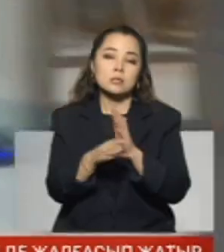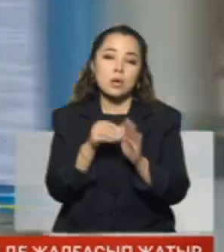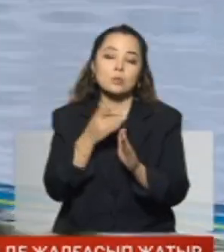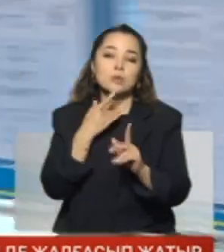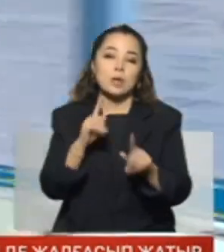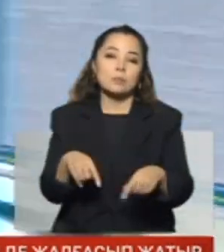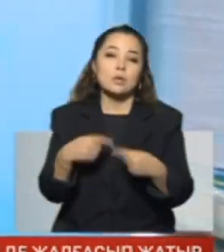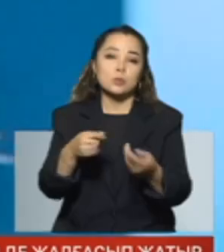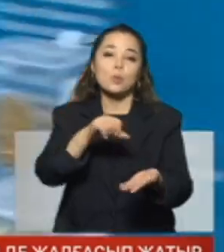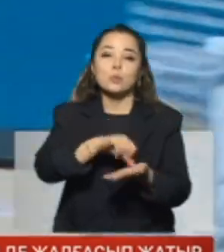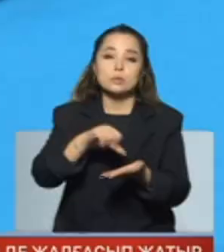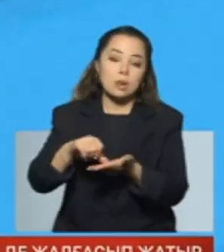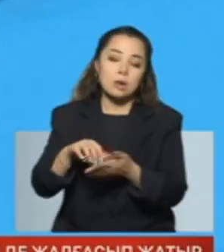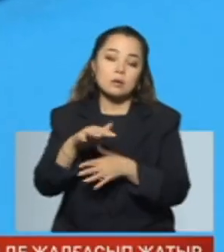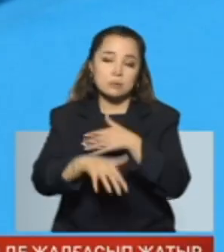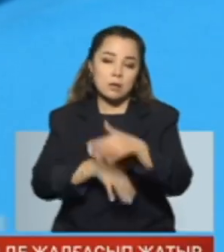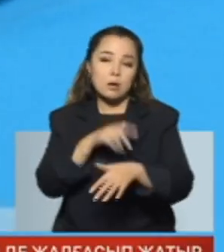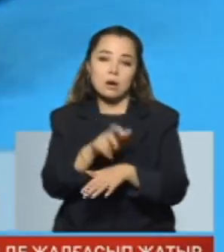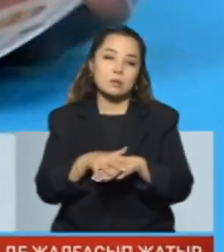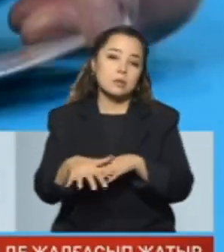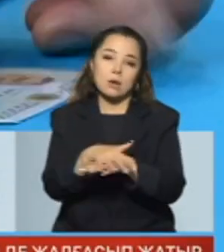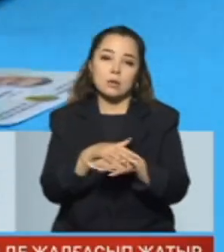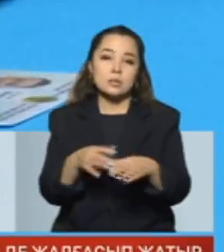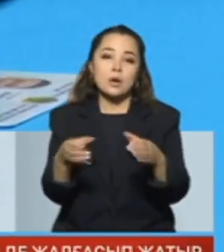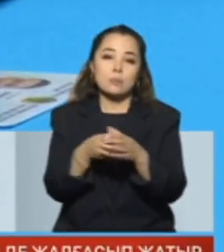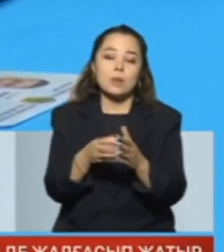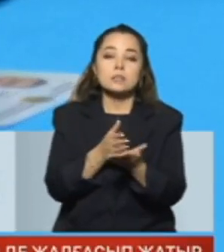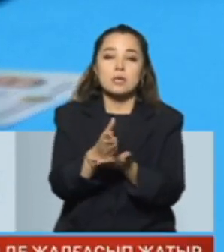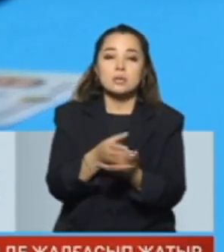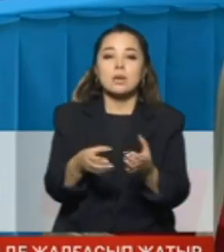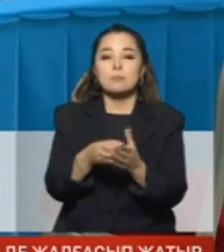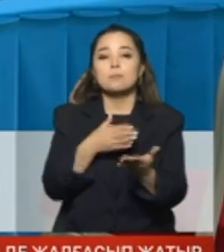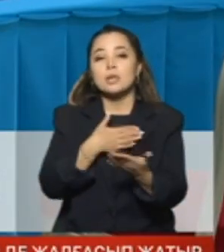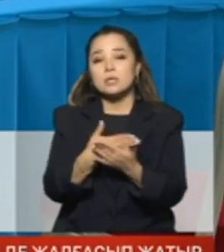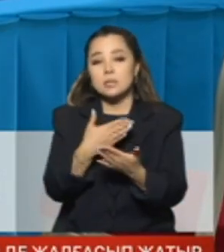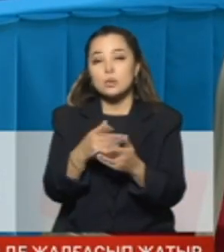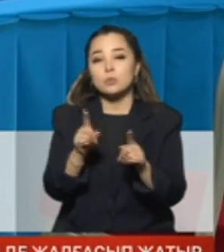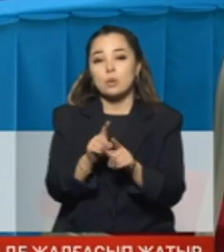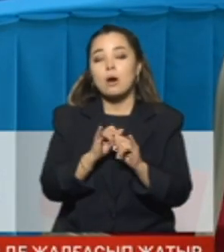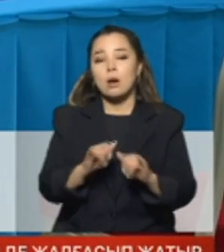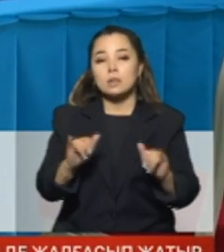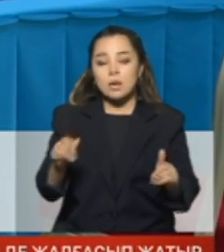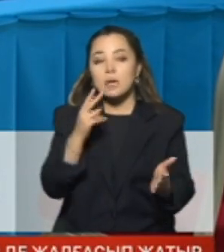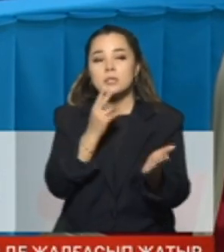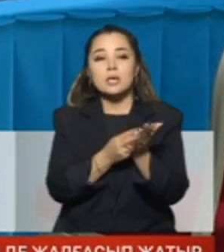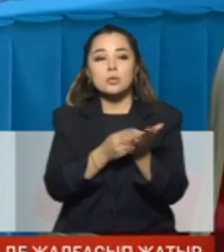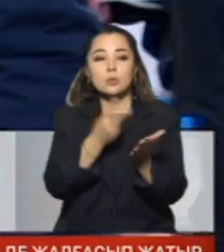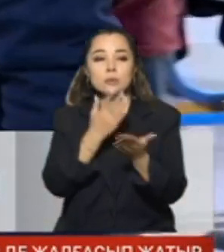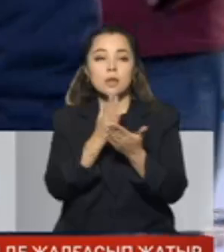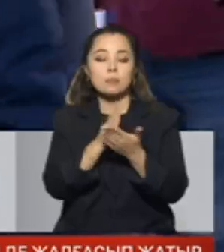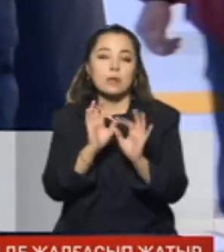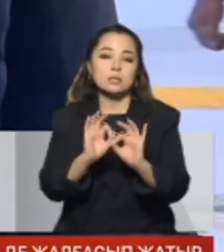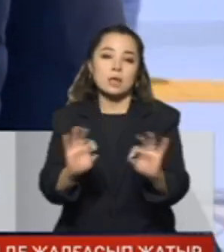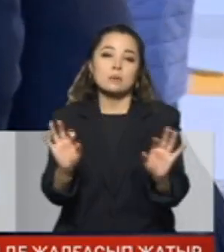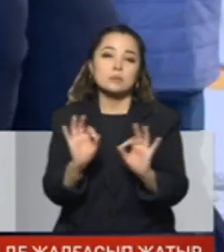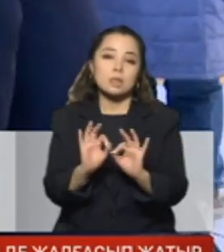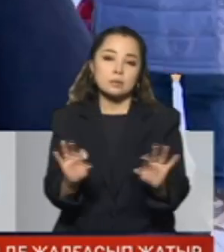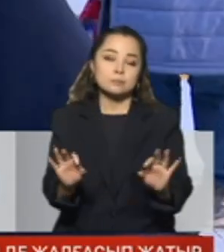дауыс беру учаскелеріне ағылған жұрттың қарасы елімізде саяси белсенділіктің артқанының дәлелі, дейді